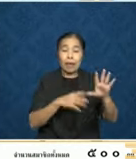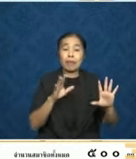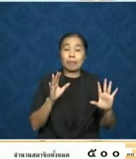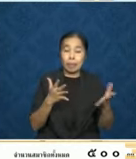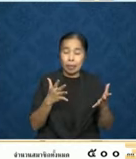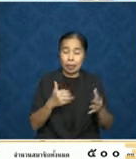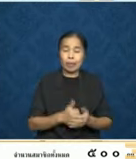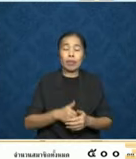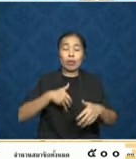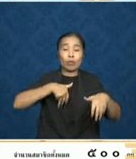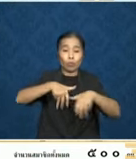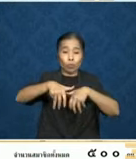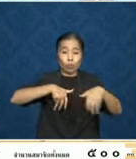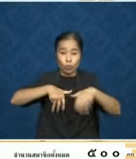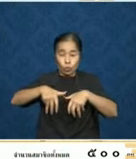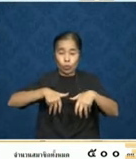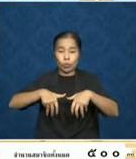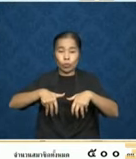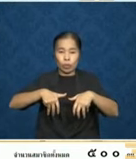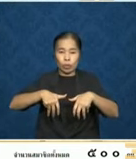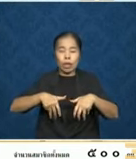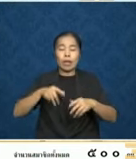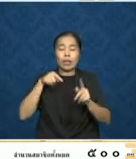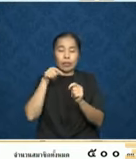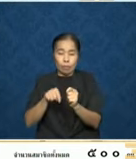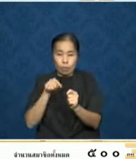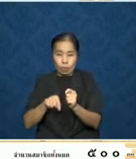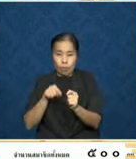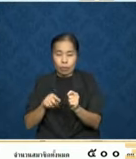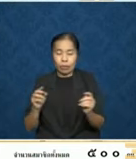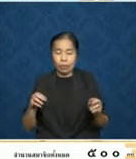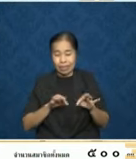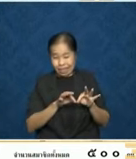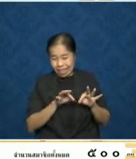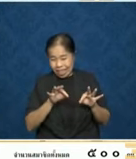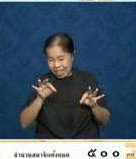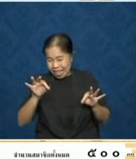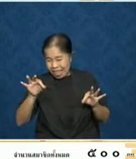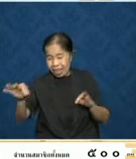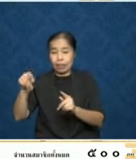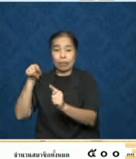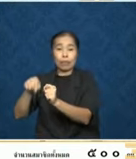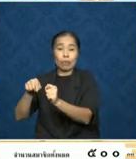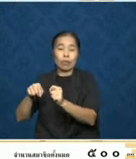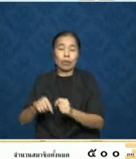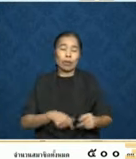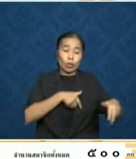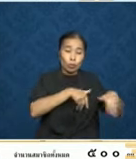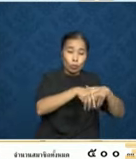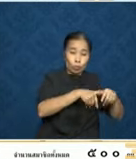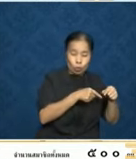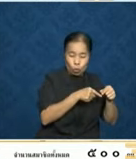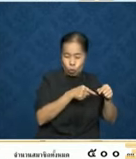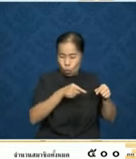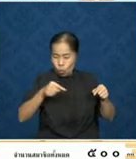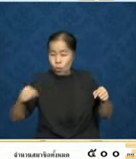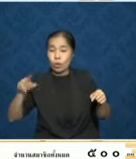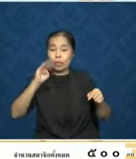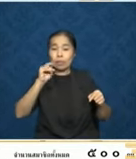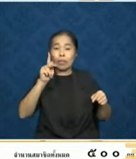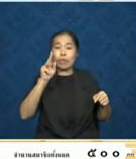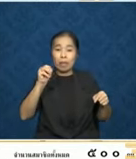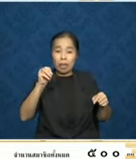จากชุมชนไปถึงที่รวบรวมในระดับตำบลนะครับต้องใช้ระยะทางประมาณ40กิโลนะครับไม่ใช่ทางแบบทาง